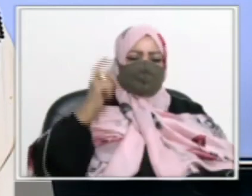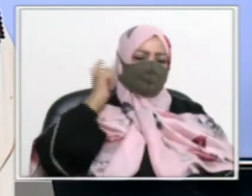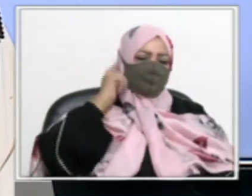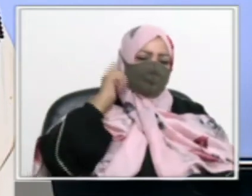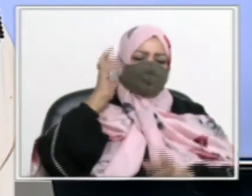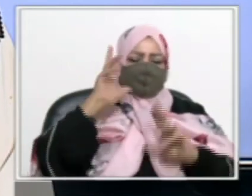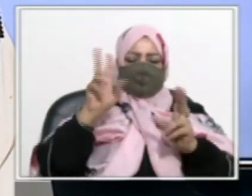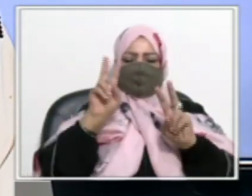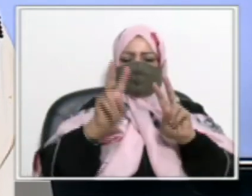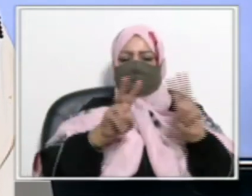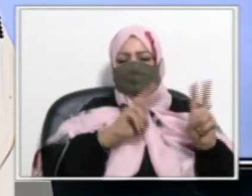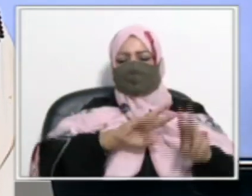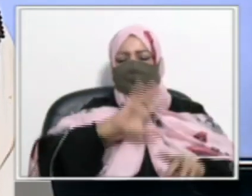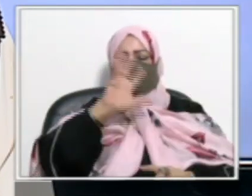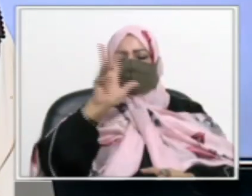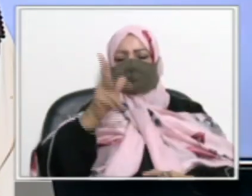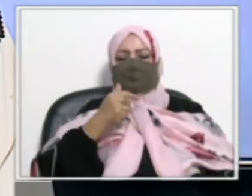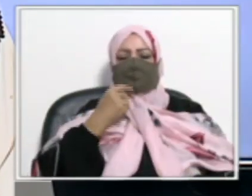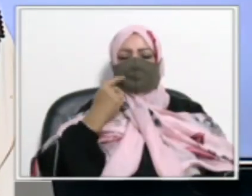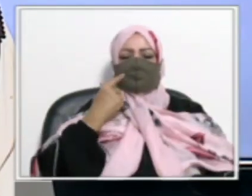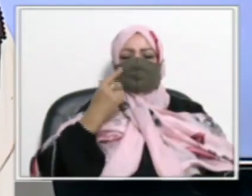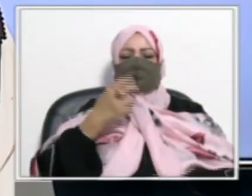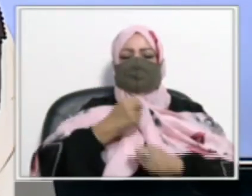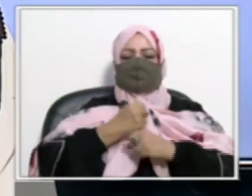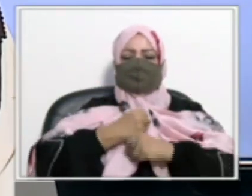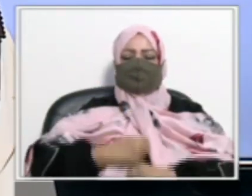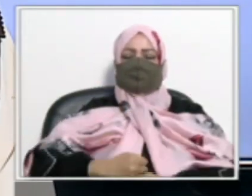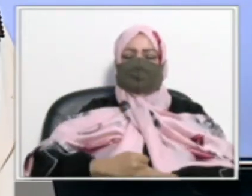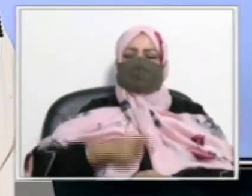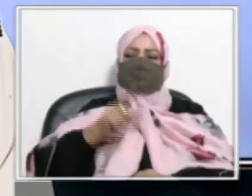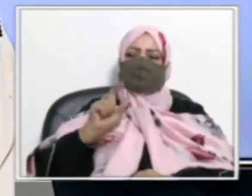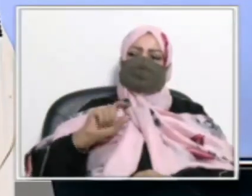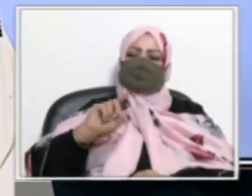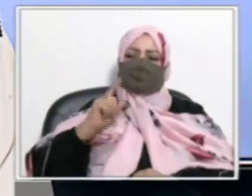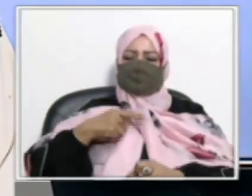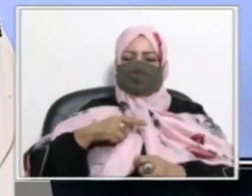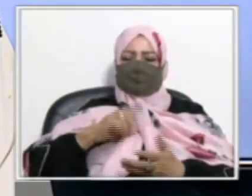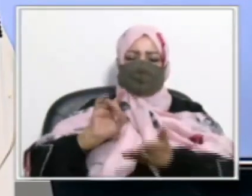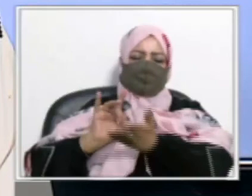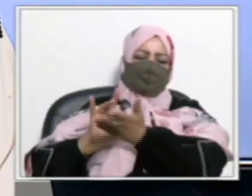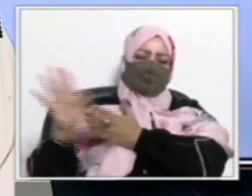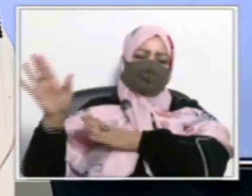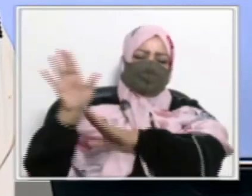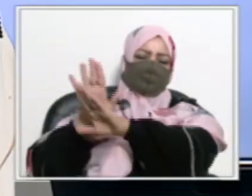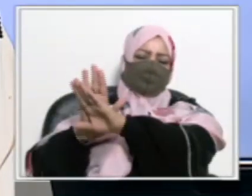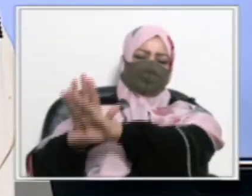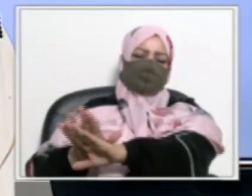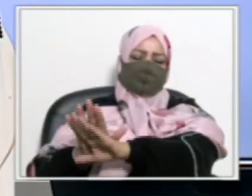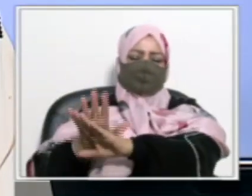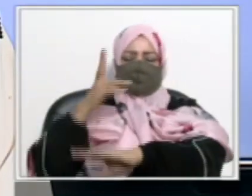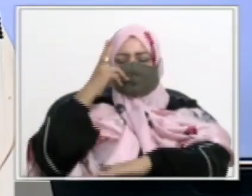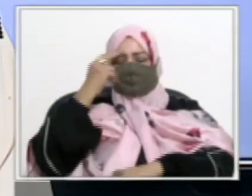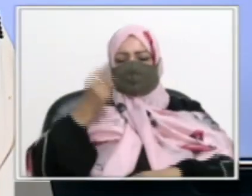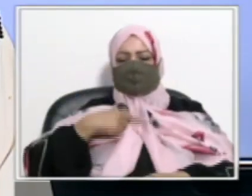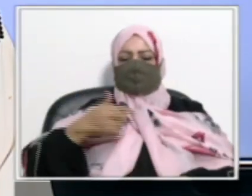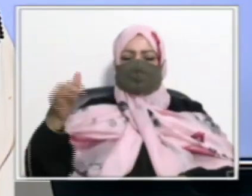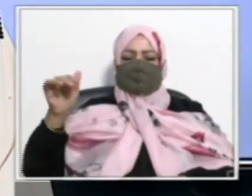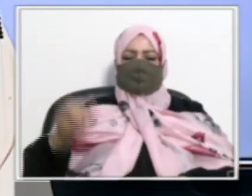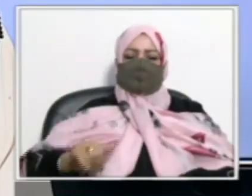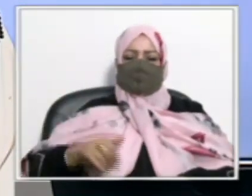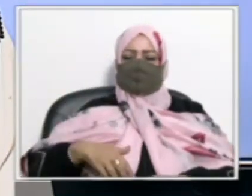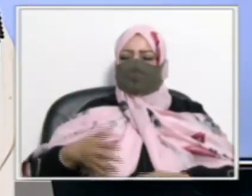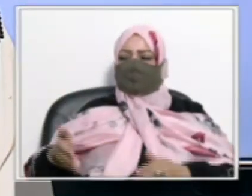الدجال، ومن فتنة عذاب القبر، ومن فتنة عذاب جهنم. هذا ما يسر الله وقدر الله عز وجل الحديث عنه